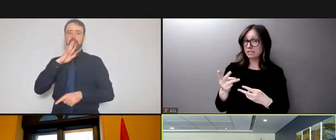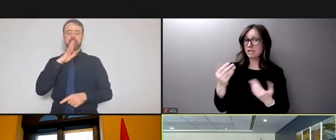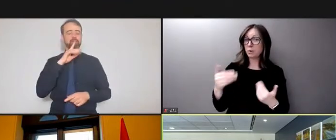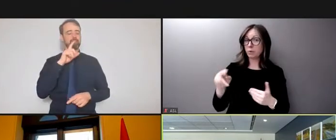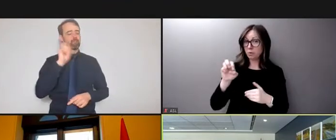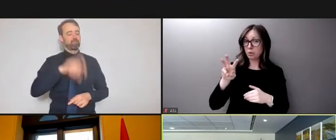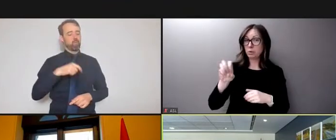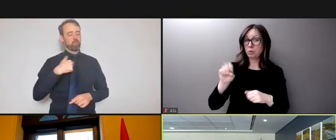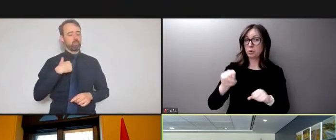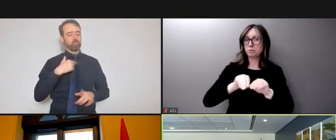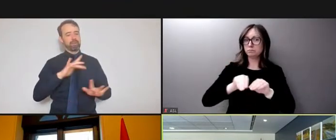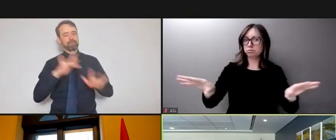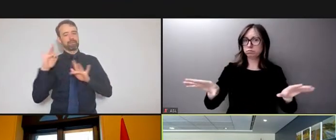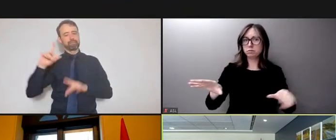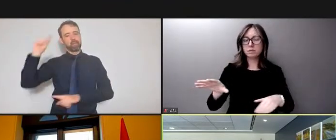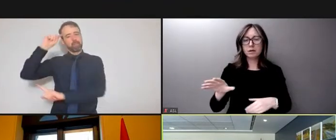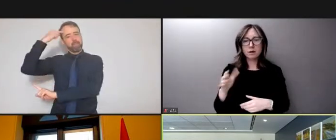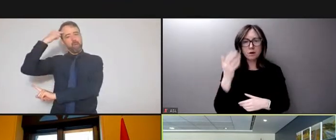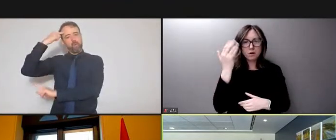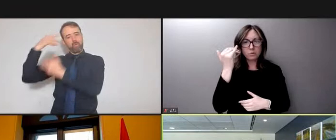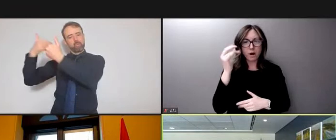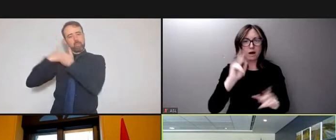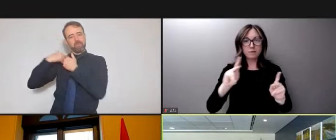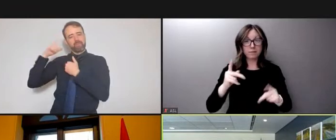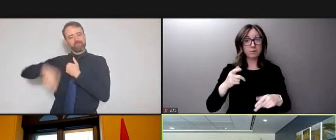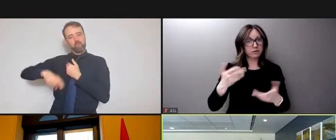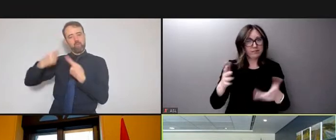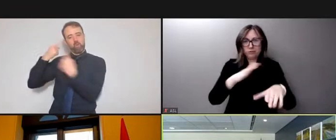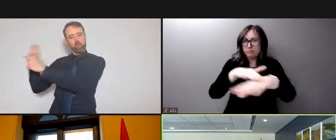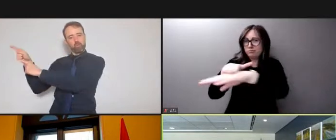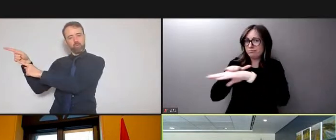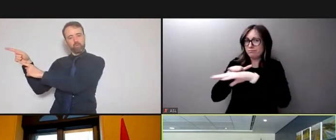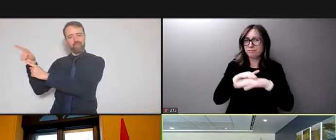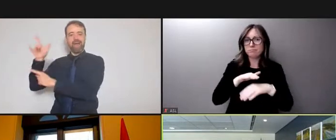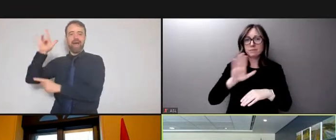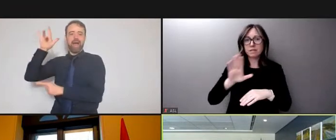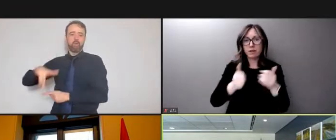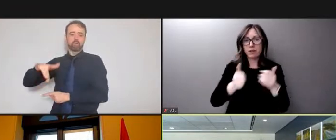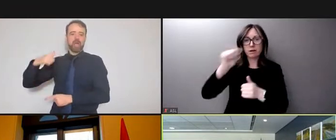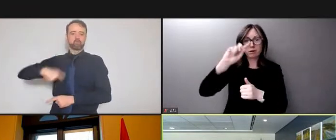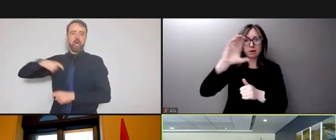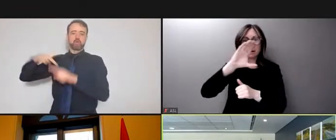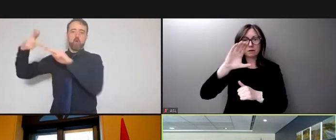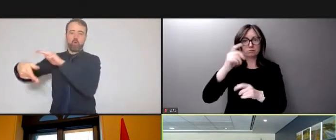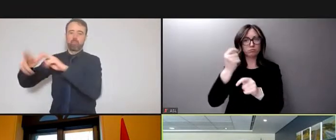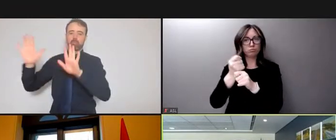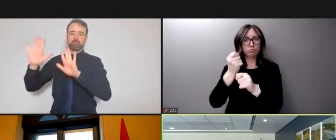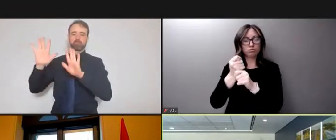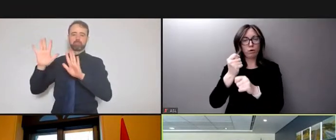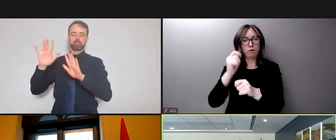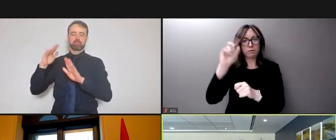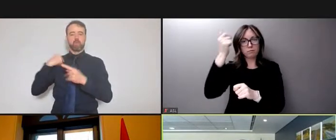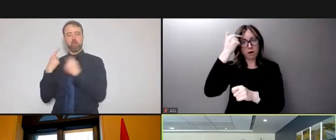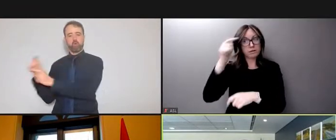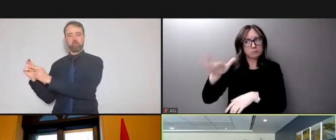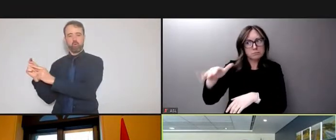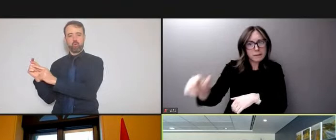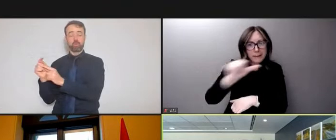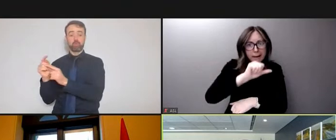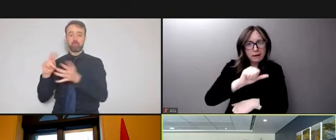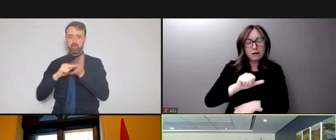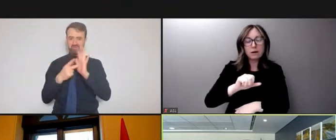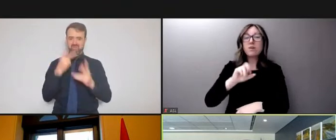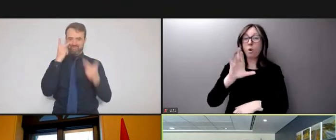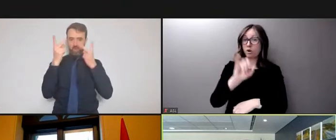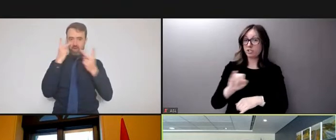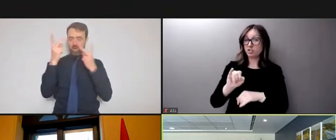m'a dit de revenir. Donc, ou à cause de ces assurances. Donc, c'est en train de fonctionner.